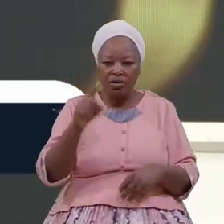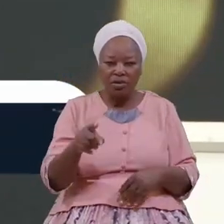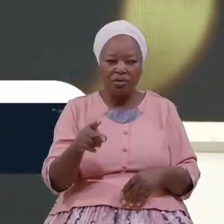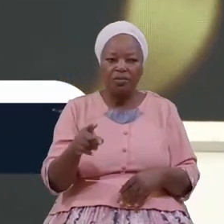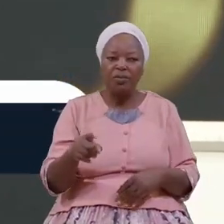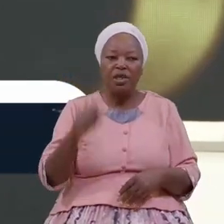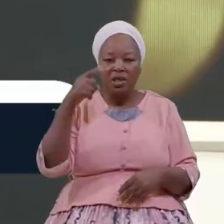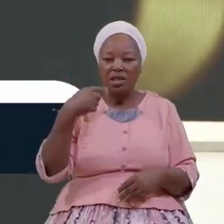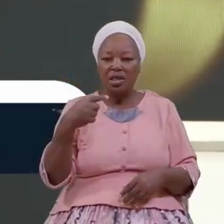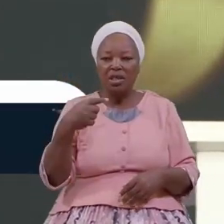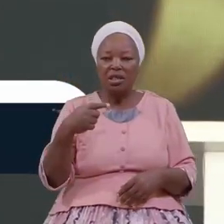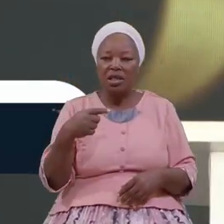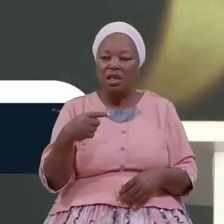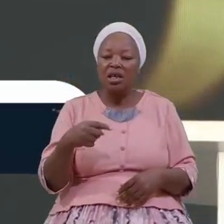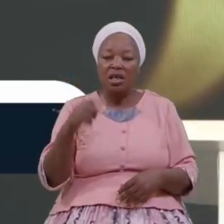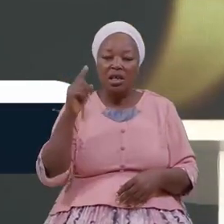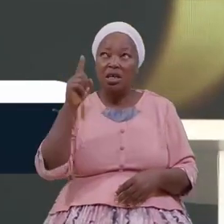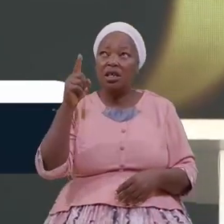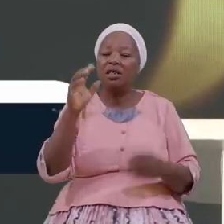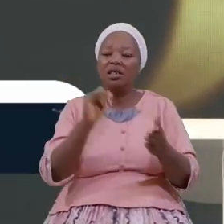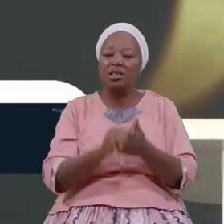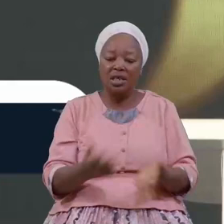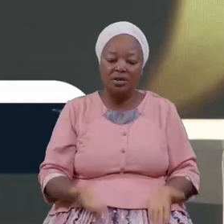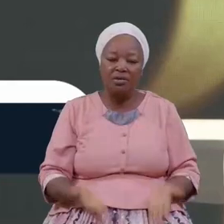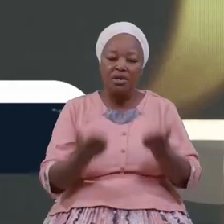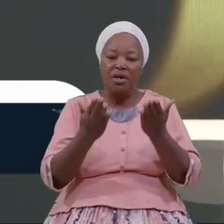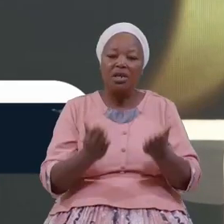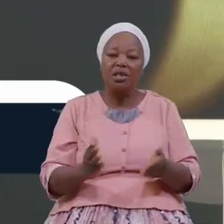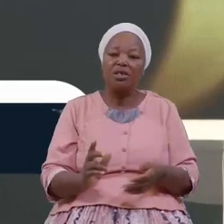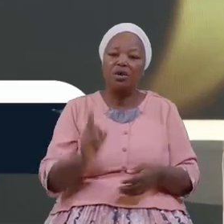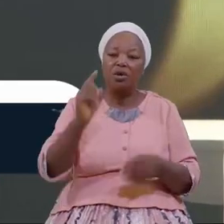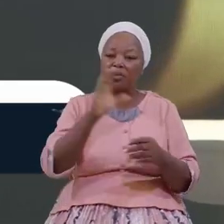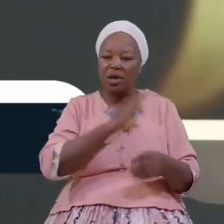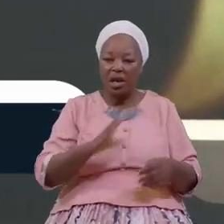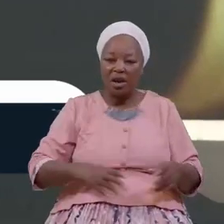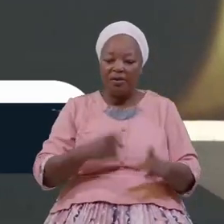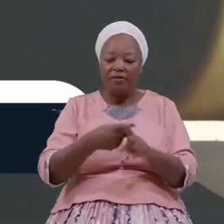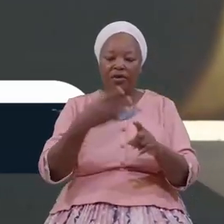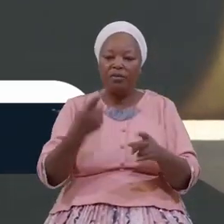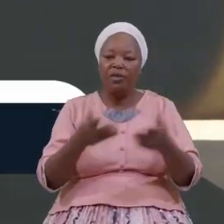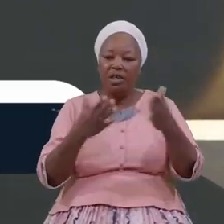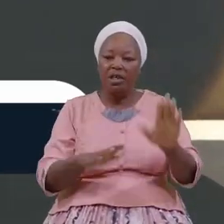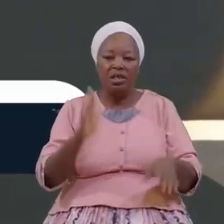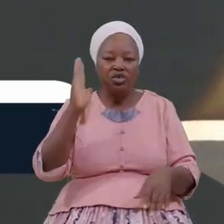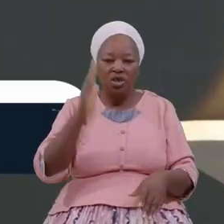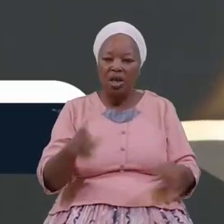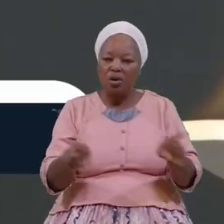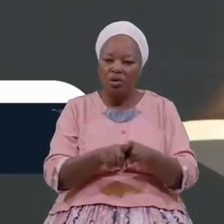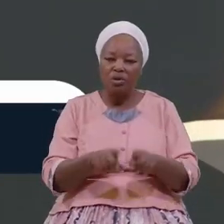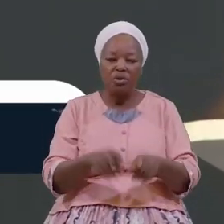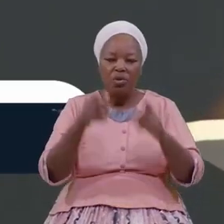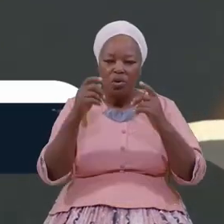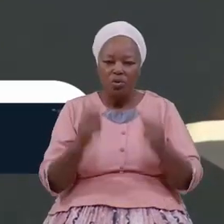dit, celui qui a ressuscité Jésus Christ d'entre les morts